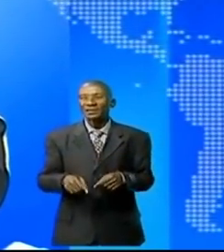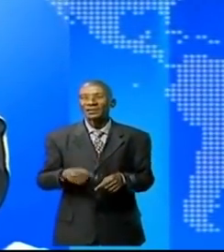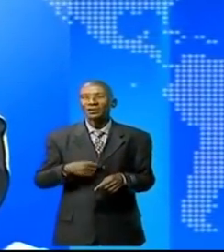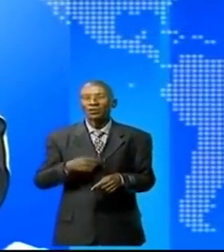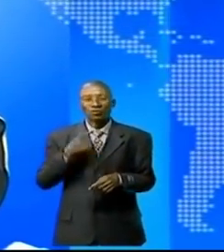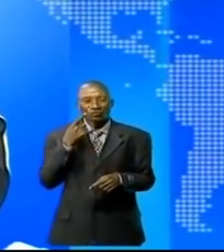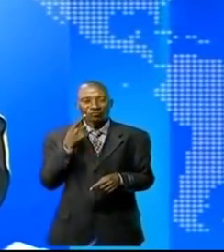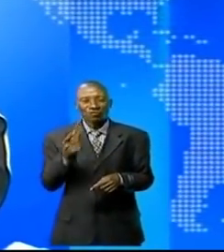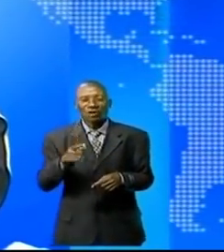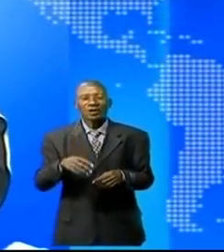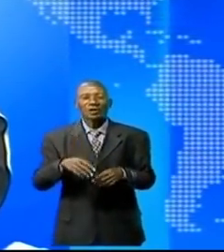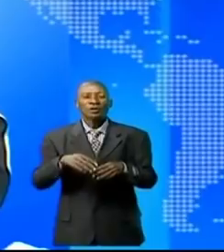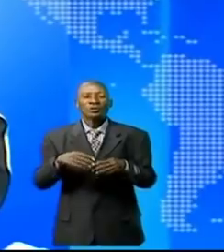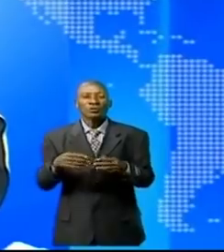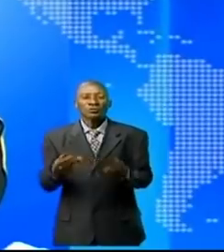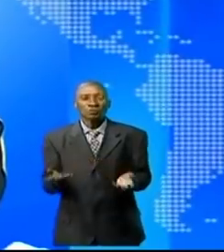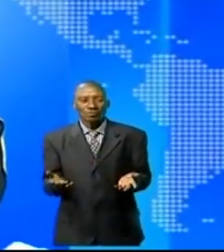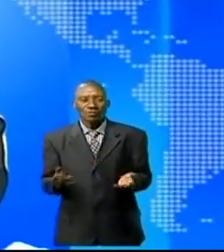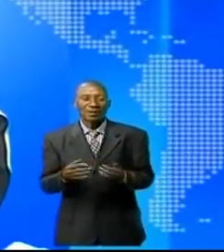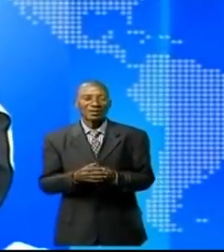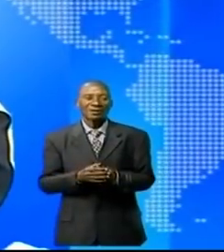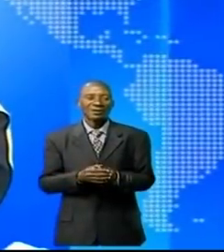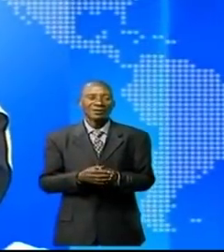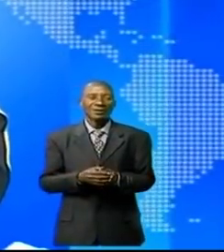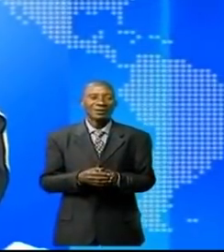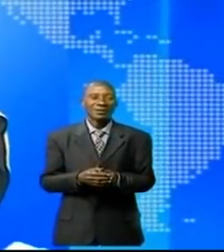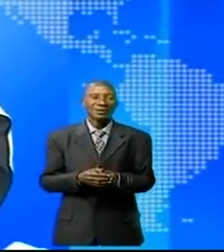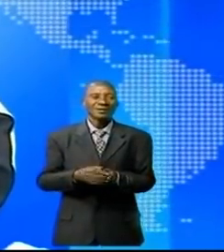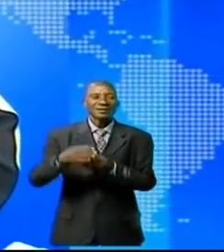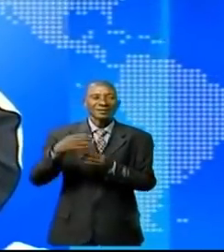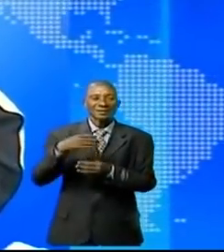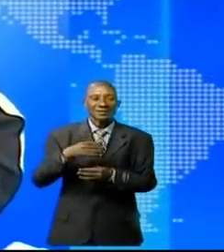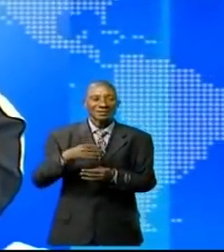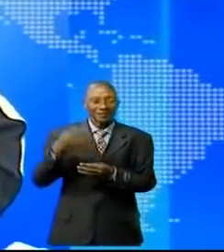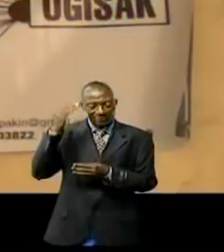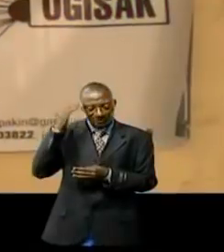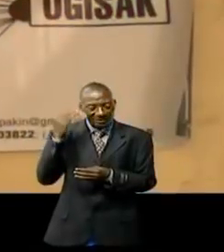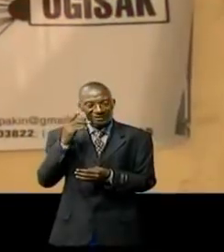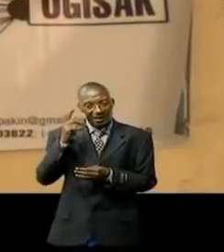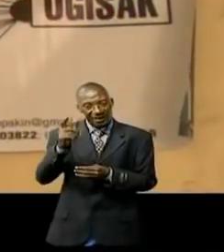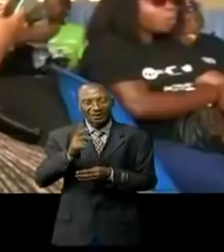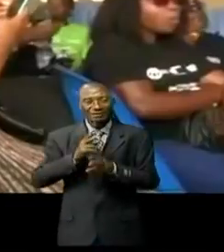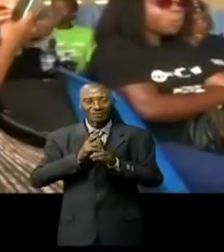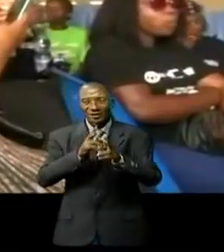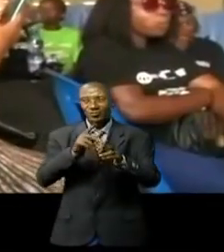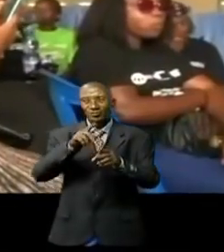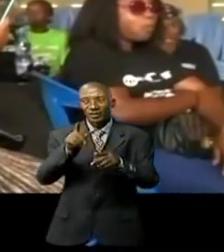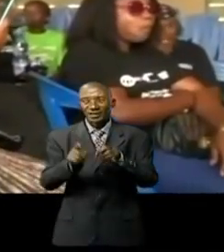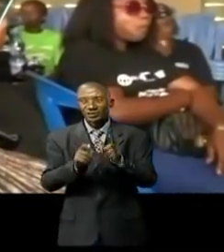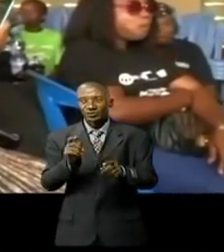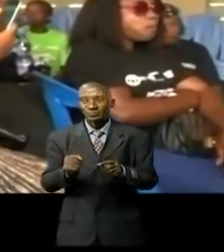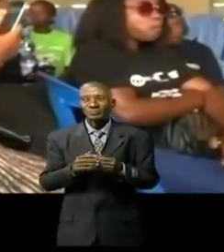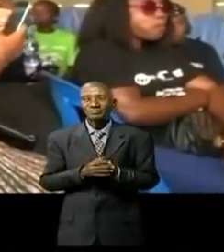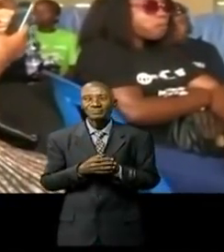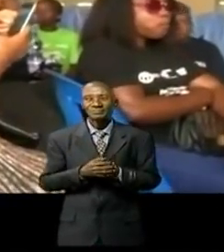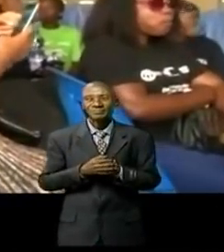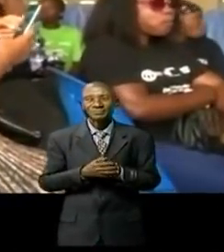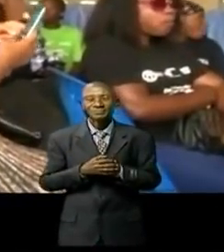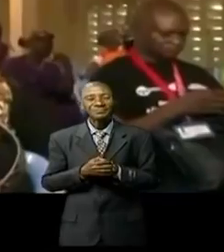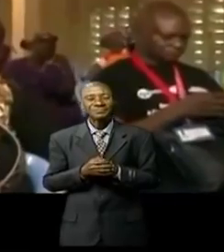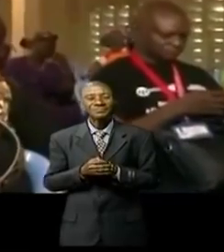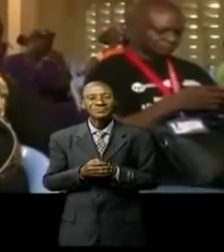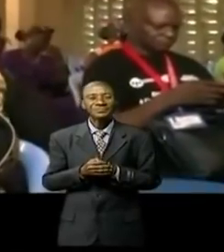de quitter l'informel pour le formel. Mamita Bangoul a signé ce reportage. Les femmes et les jeunes filles doivent